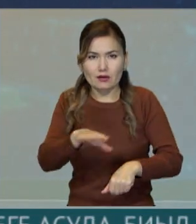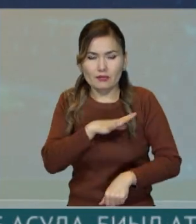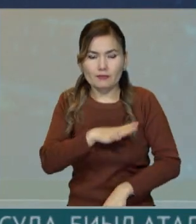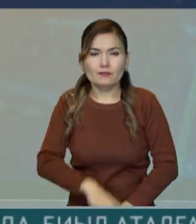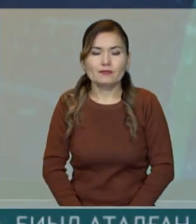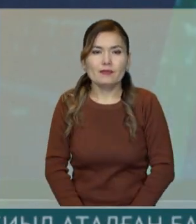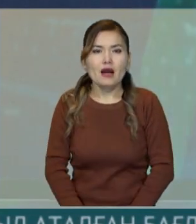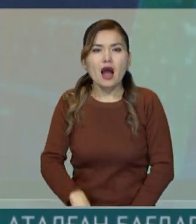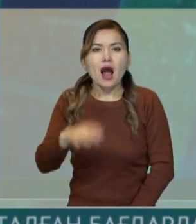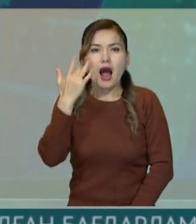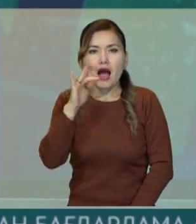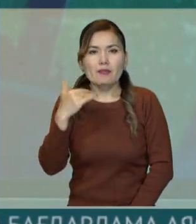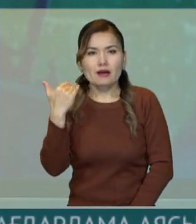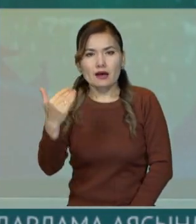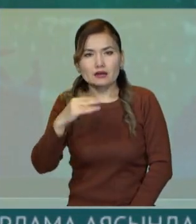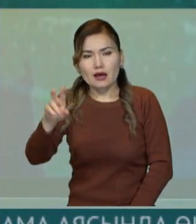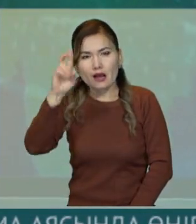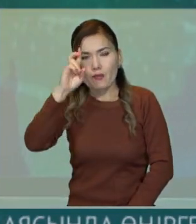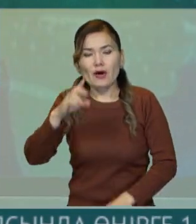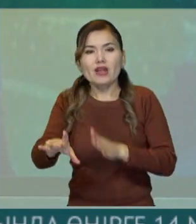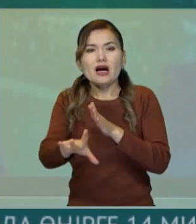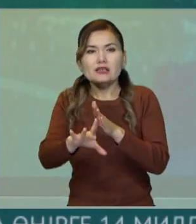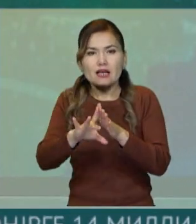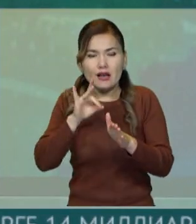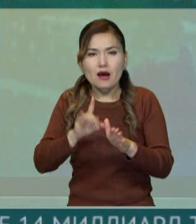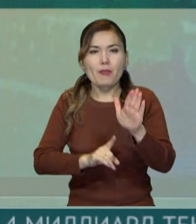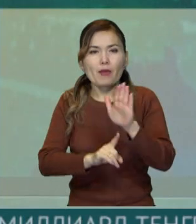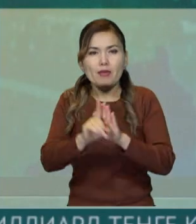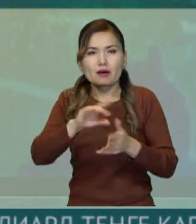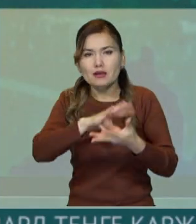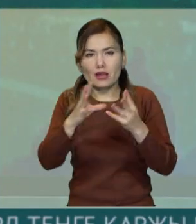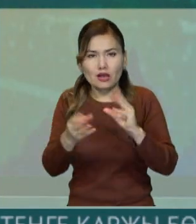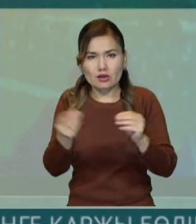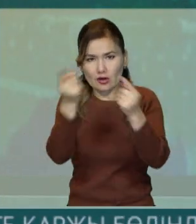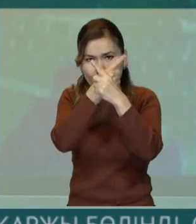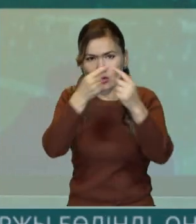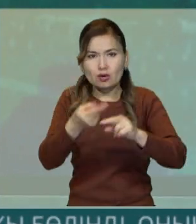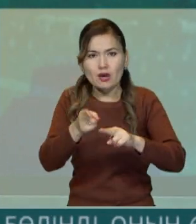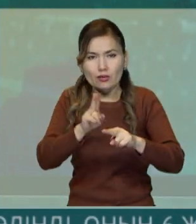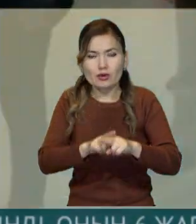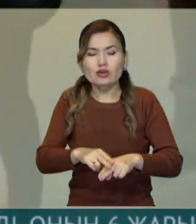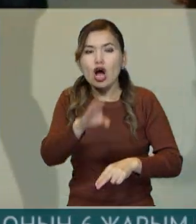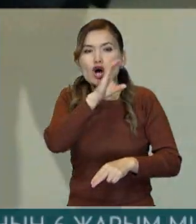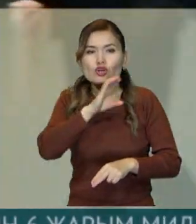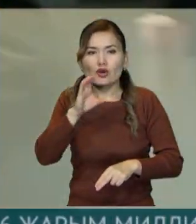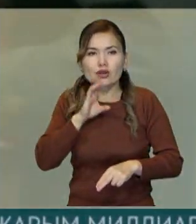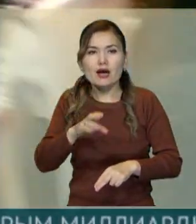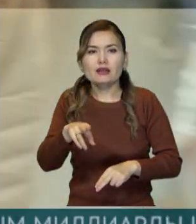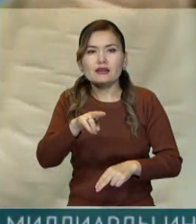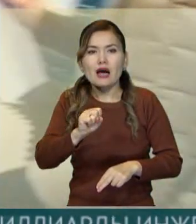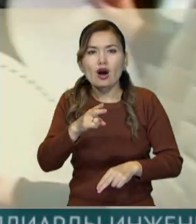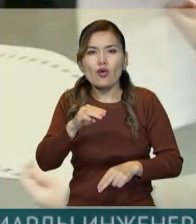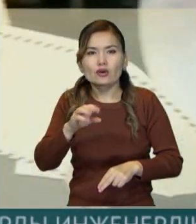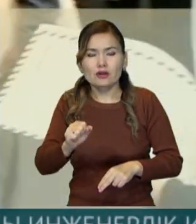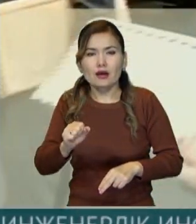Жаһаннан бірер ақпар. Америка Құрама Штаттарында аралық сайлаудың алғашқы нәтижелері белгілі болды. Алдын ала мәліметке сай, солтүстік Дакота,